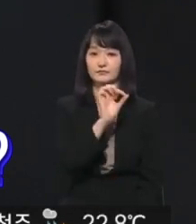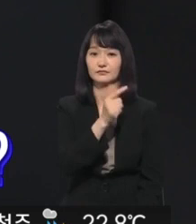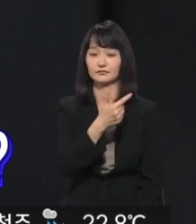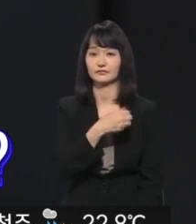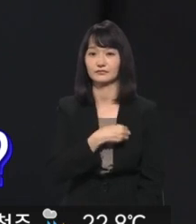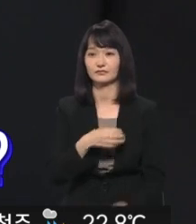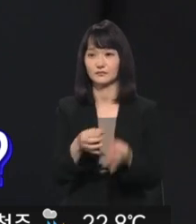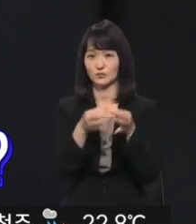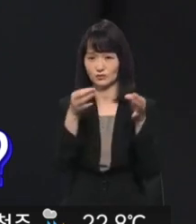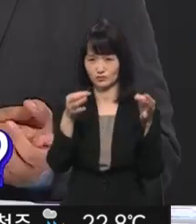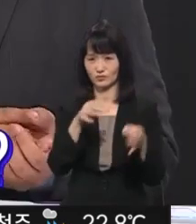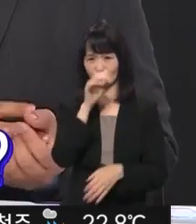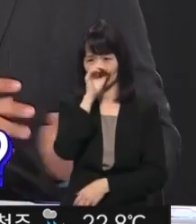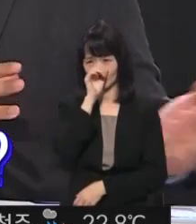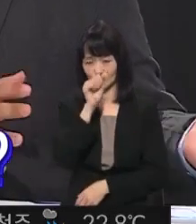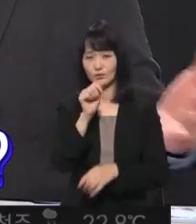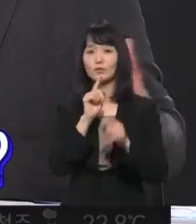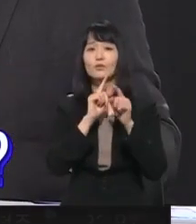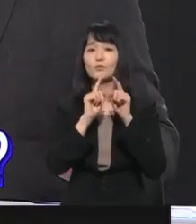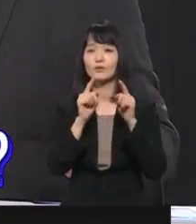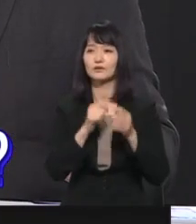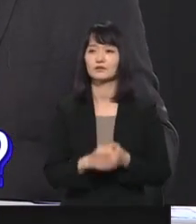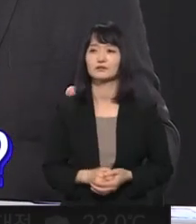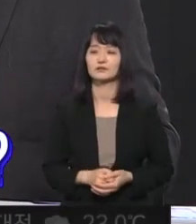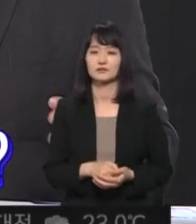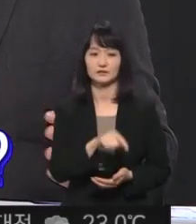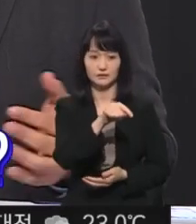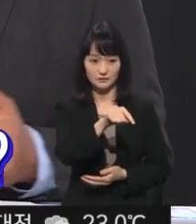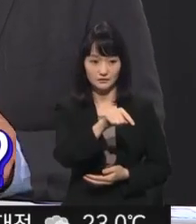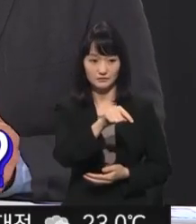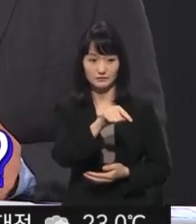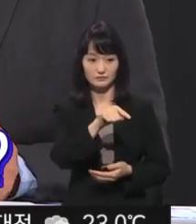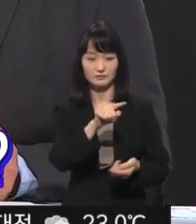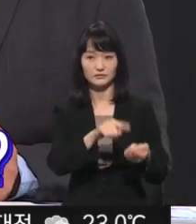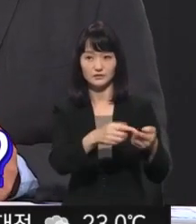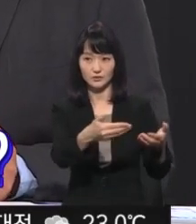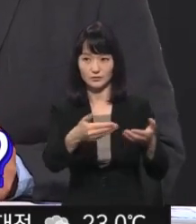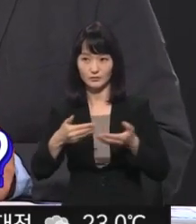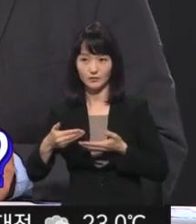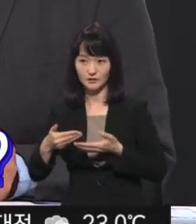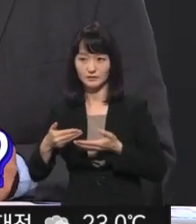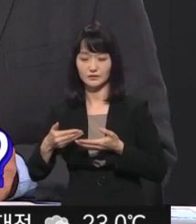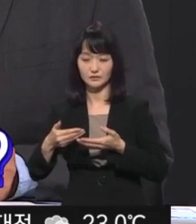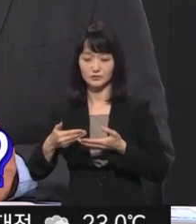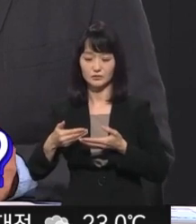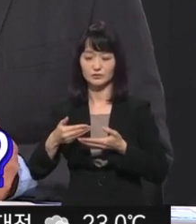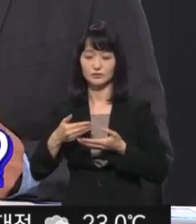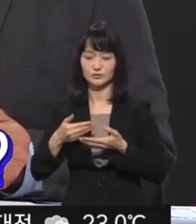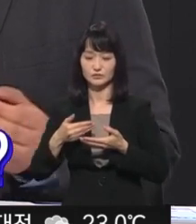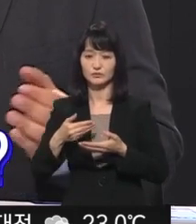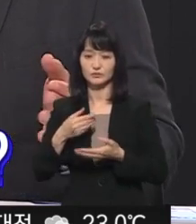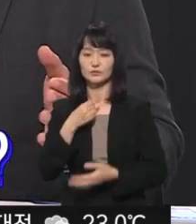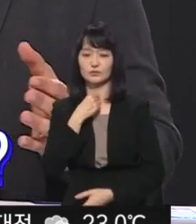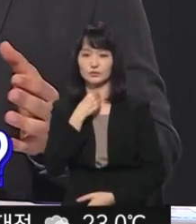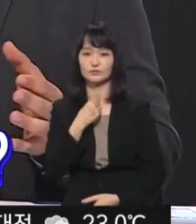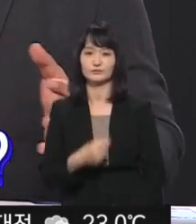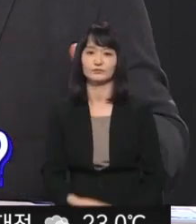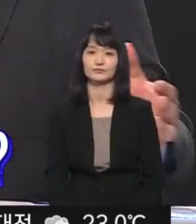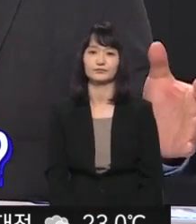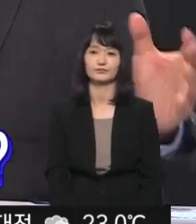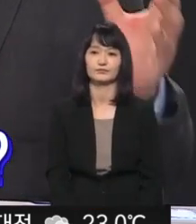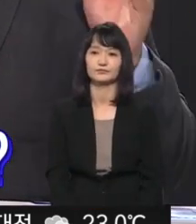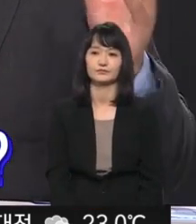오랜만에 좋은 말씀 해주셨는데 저는 그래도 그 본의 대로 좀 받아들여 주고 싶다는 생각도 있고요 그리고 아마 그